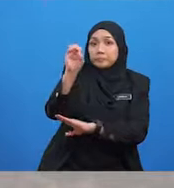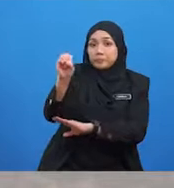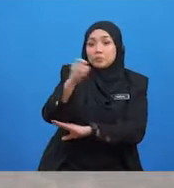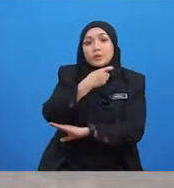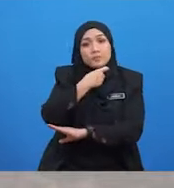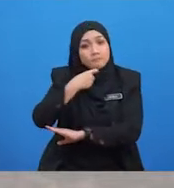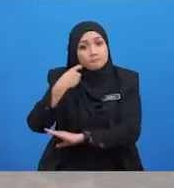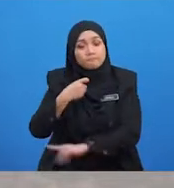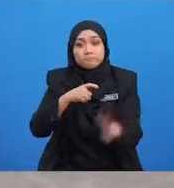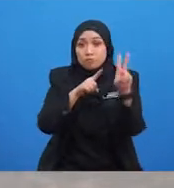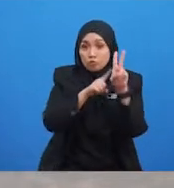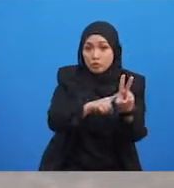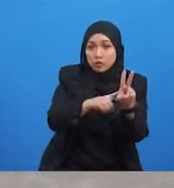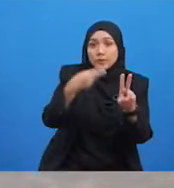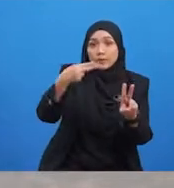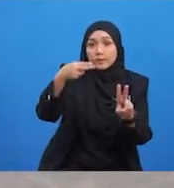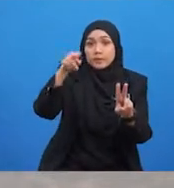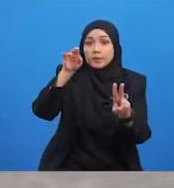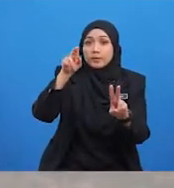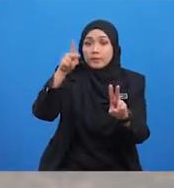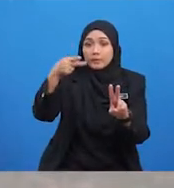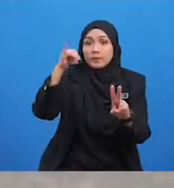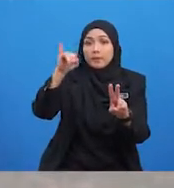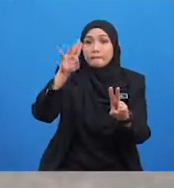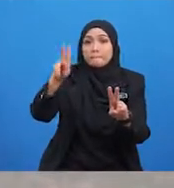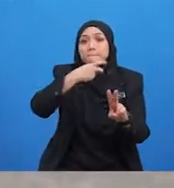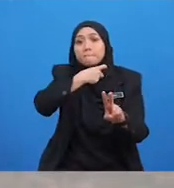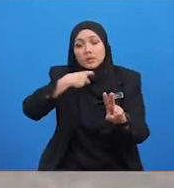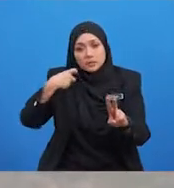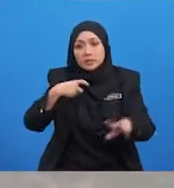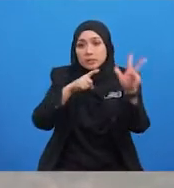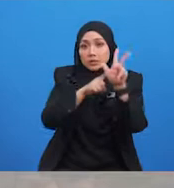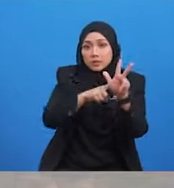Dua, hyperhidrasi. Dan tiga, hypohidrasi.